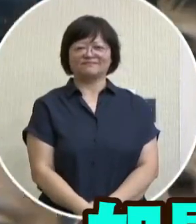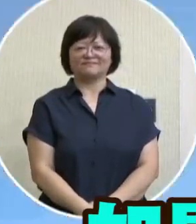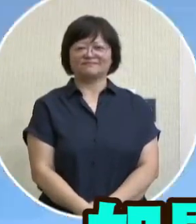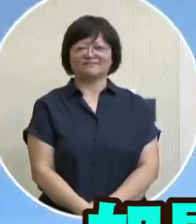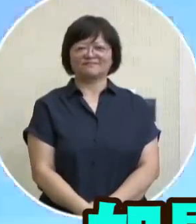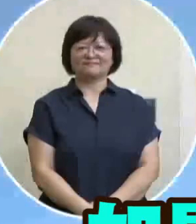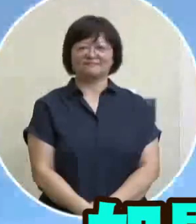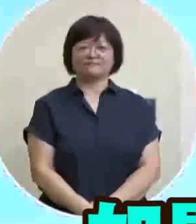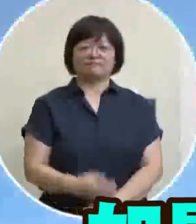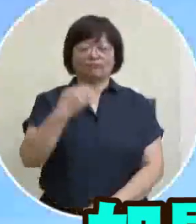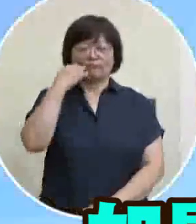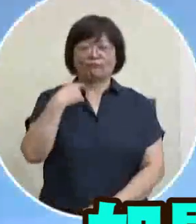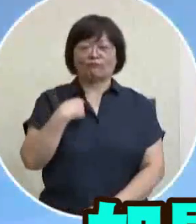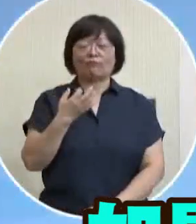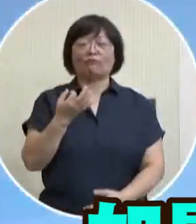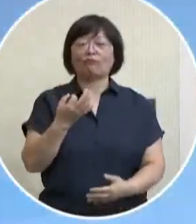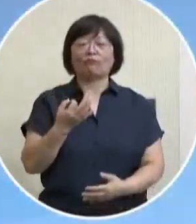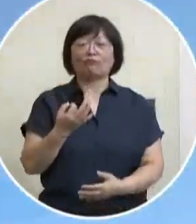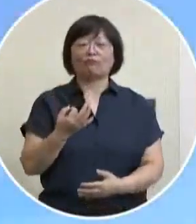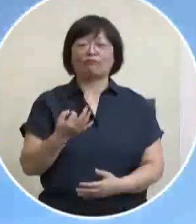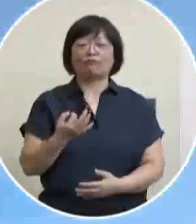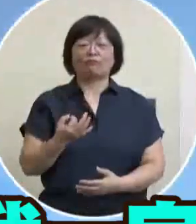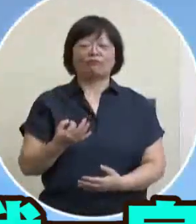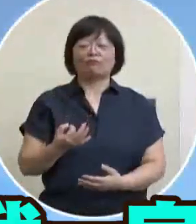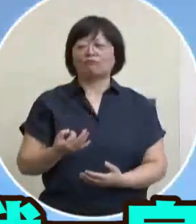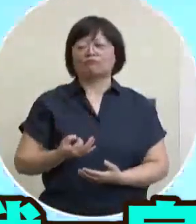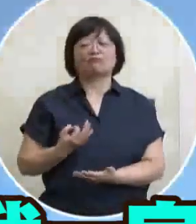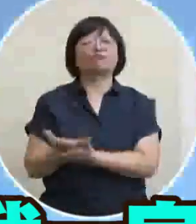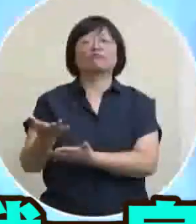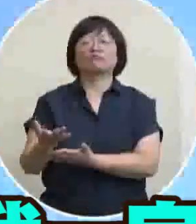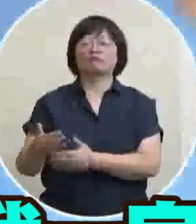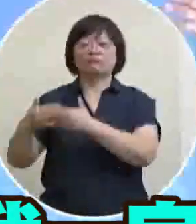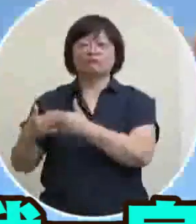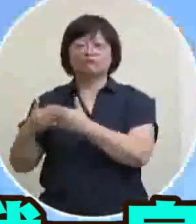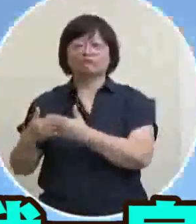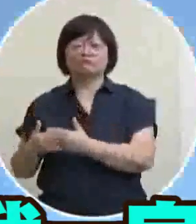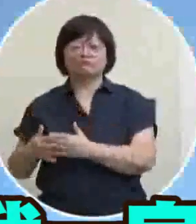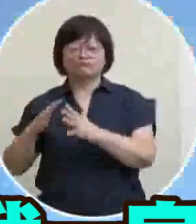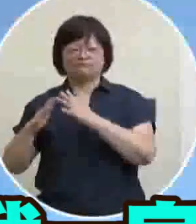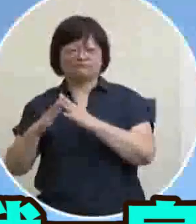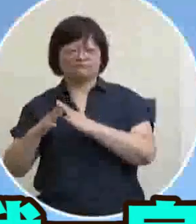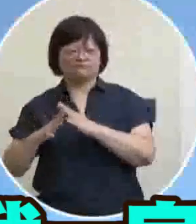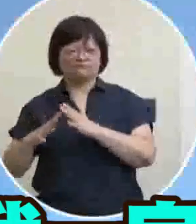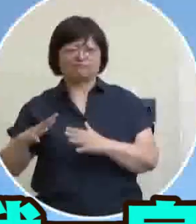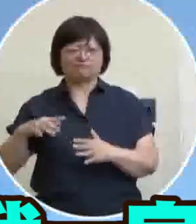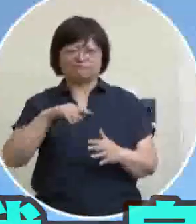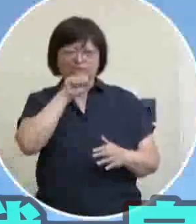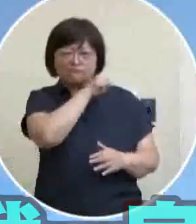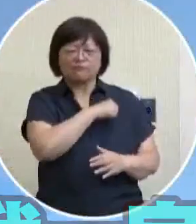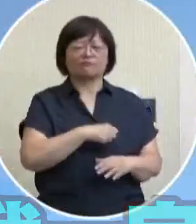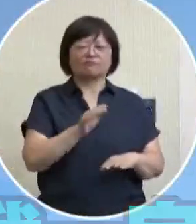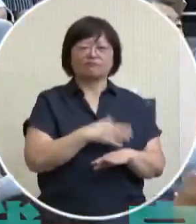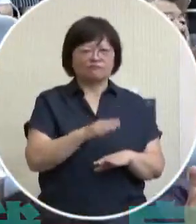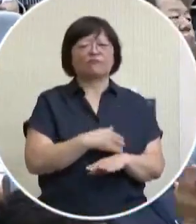如果我牺牲我个人的财产，他不要来打台湾，我愿意重新做我的模具工